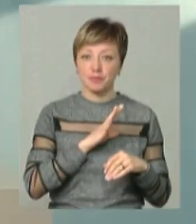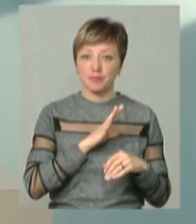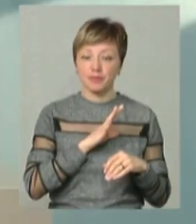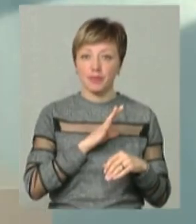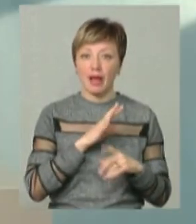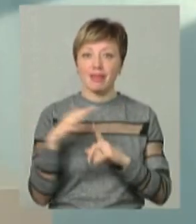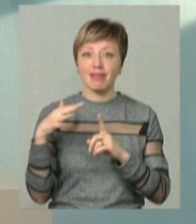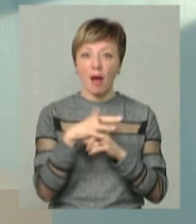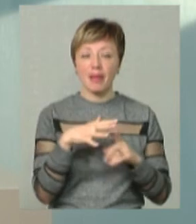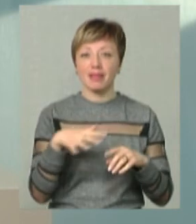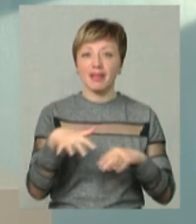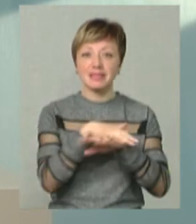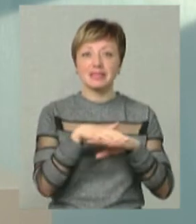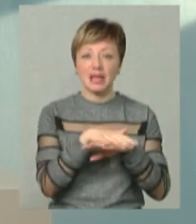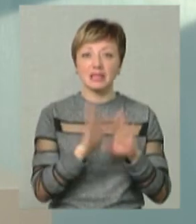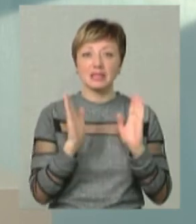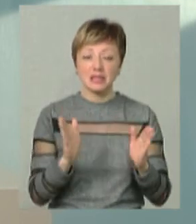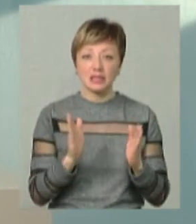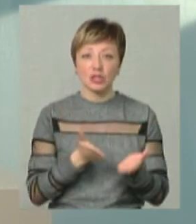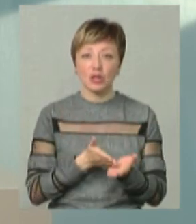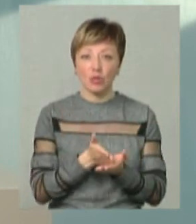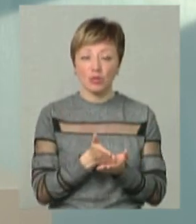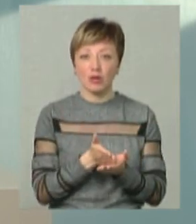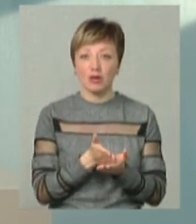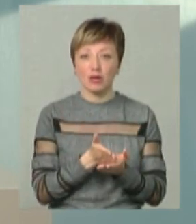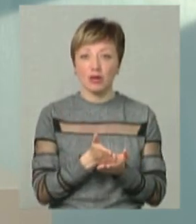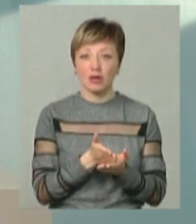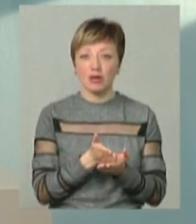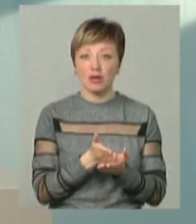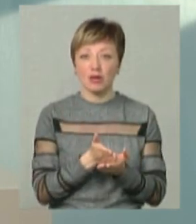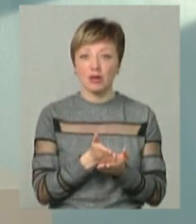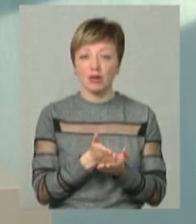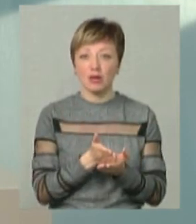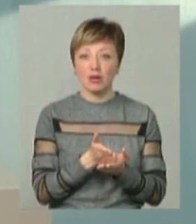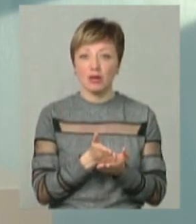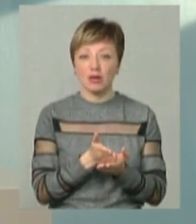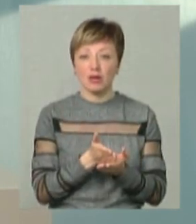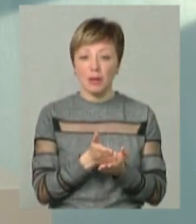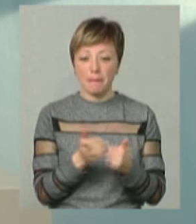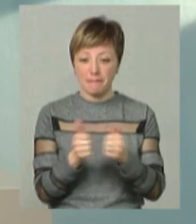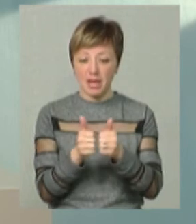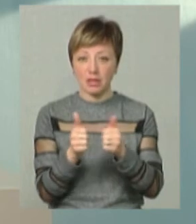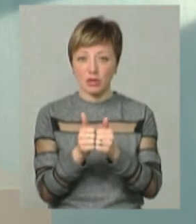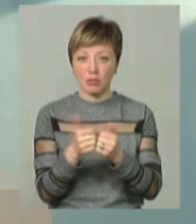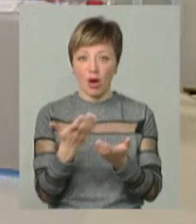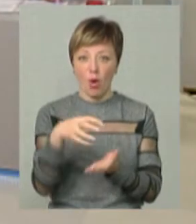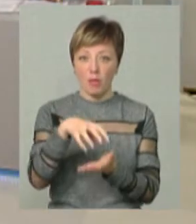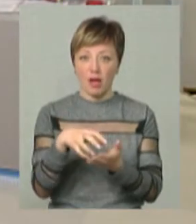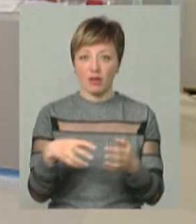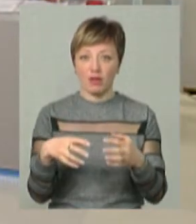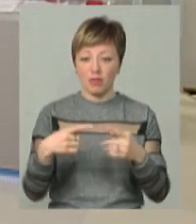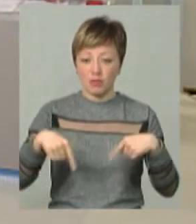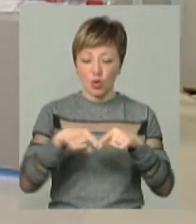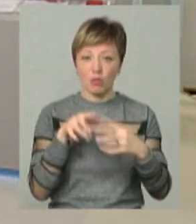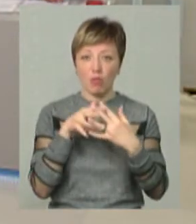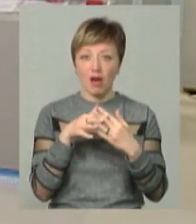напад на цивільне населення тільки шляхом, ну скажімо так, вже просто, якщо воно близько знаходяться якісь об'єкти від зони бойових